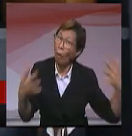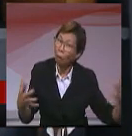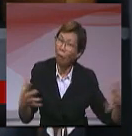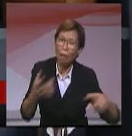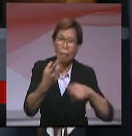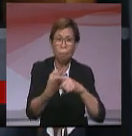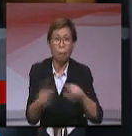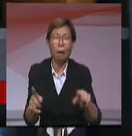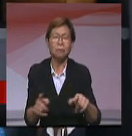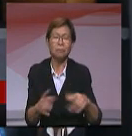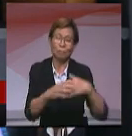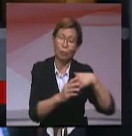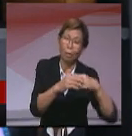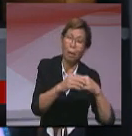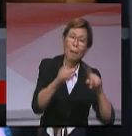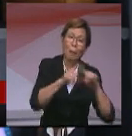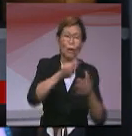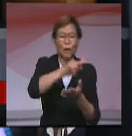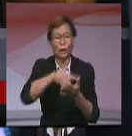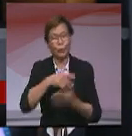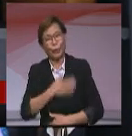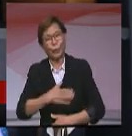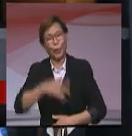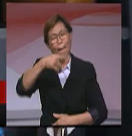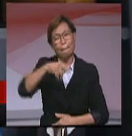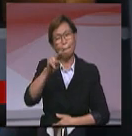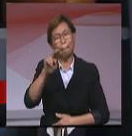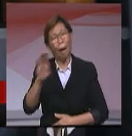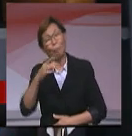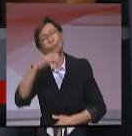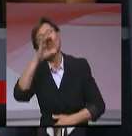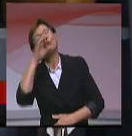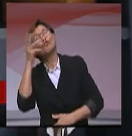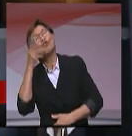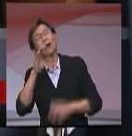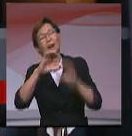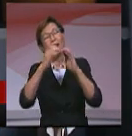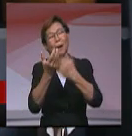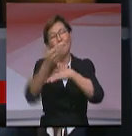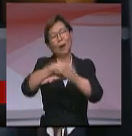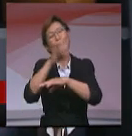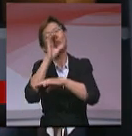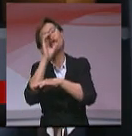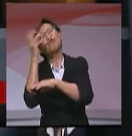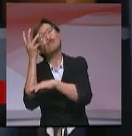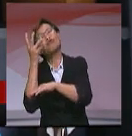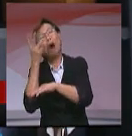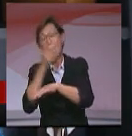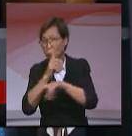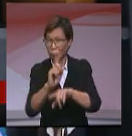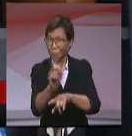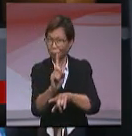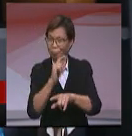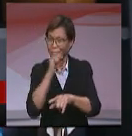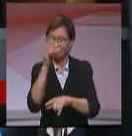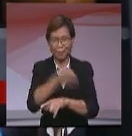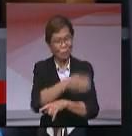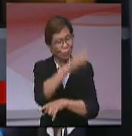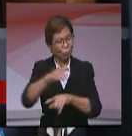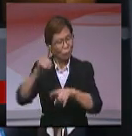tetapi pusat hiburan, seperti bar, kelab malam dan sebagainya masih tidak